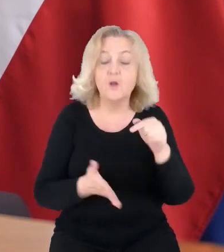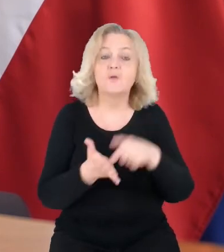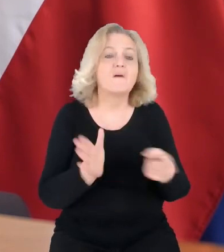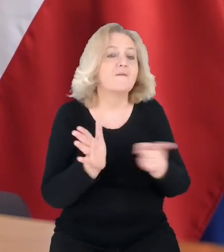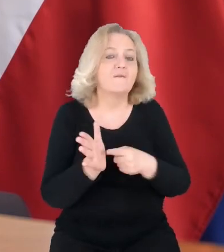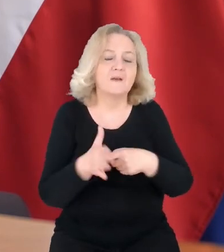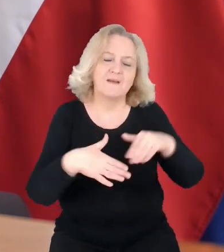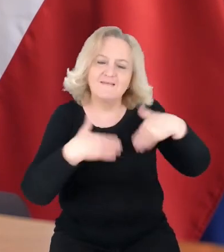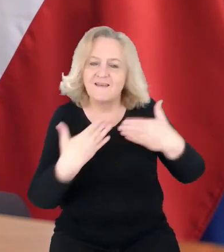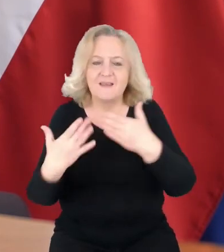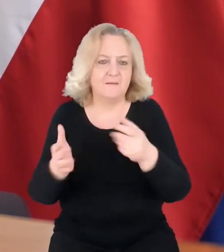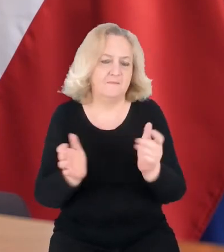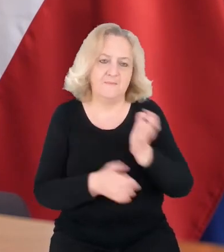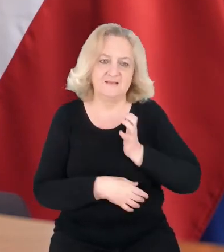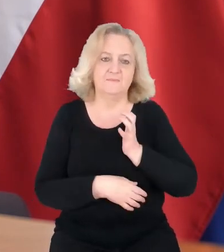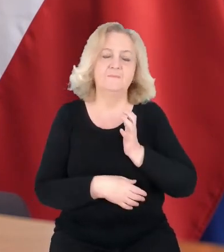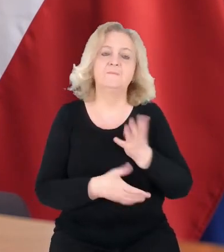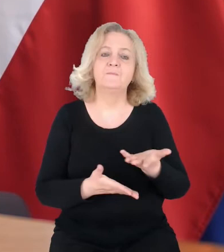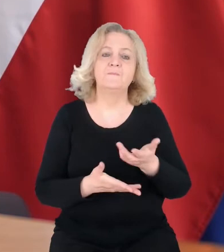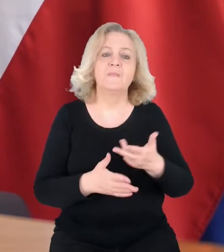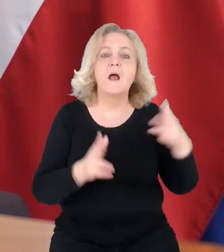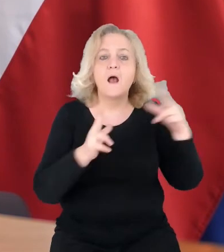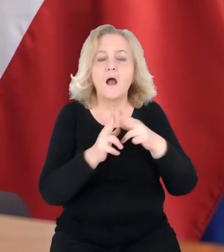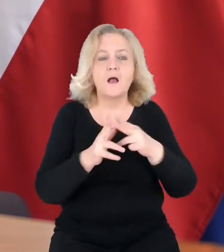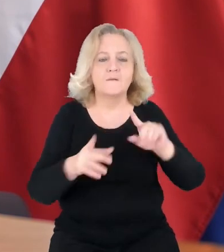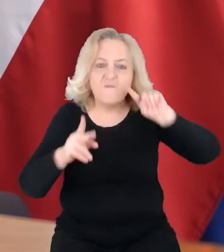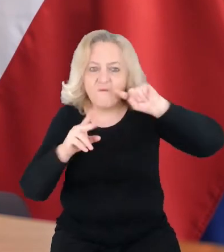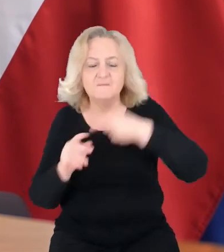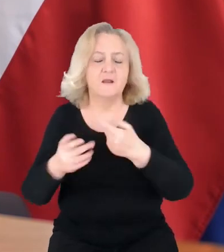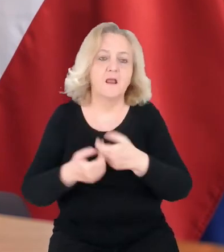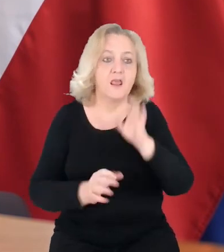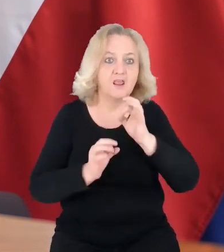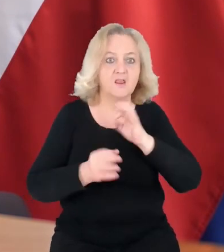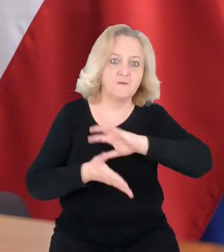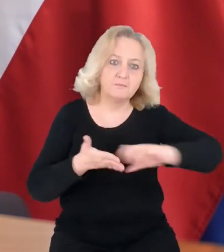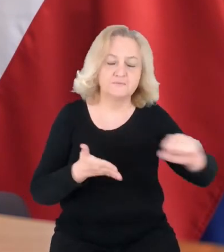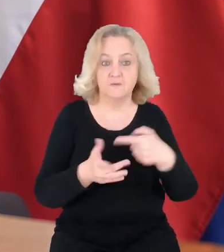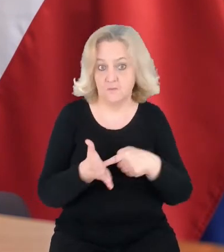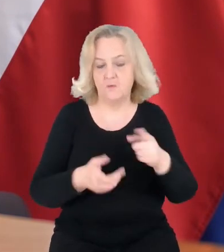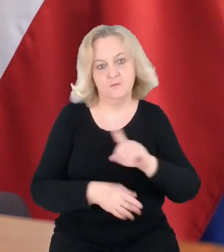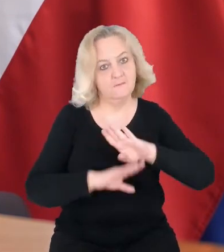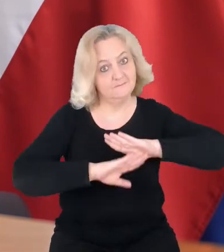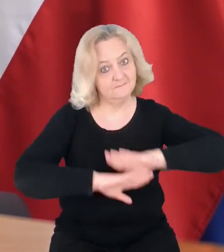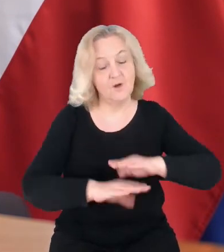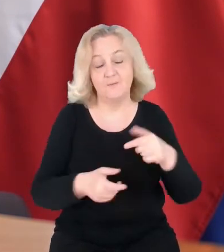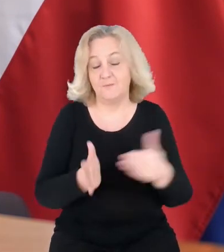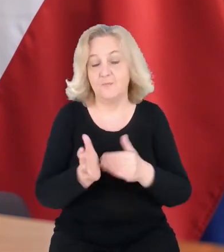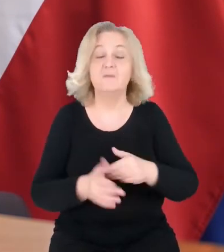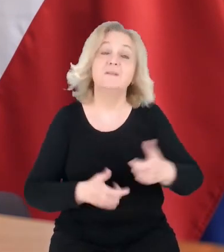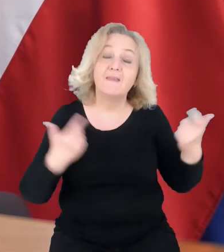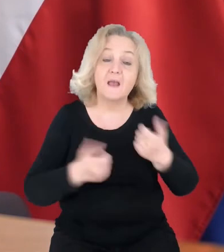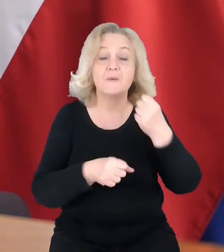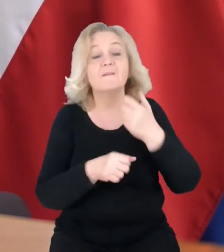zapewnienia bezpieczeństwa m.in. przed atakami hakerskimi i wyciekiem danych. Zagrożenie dla firm i pracowników na